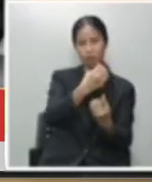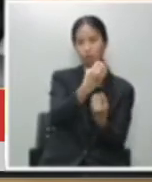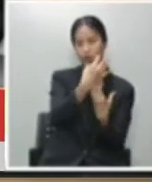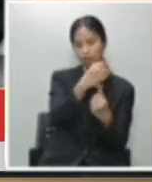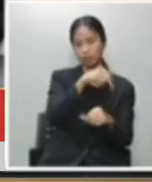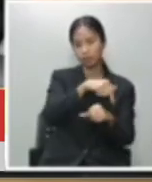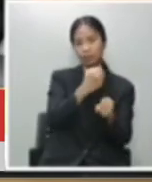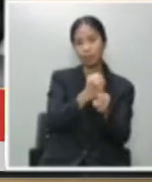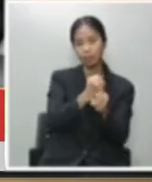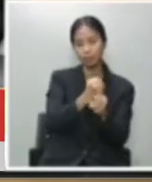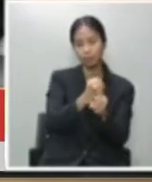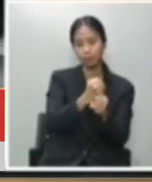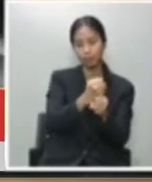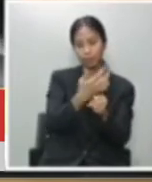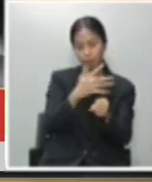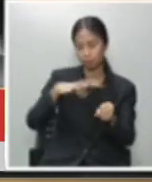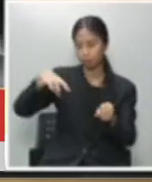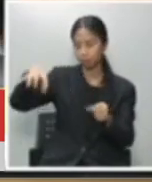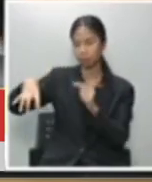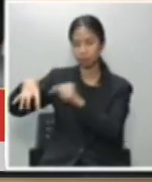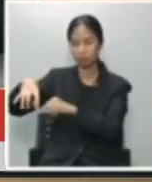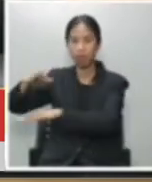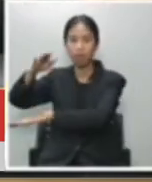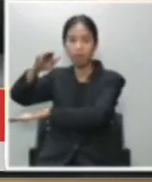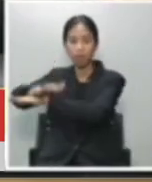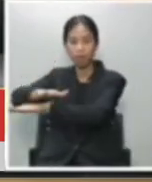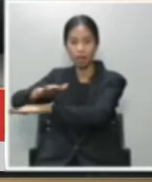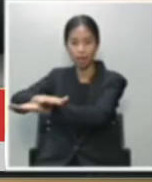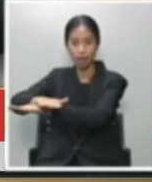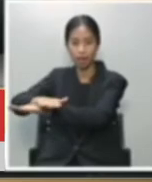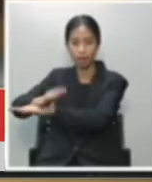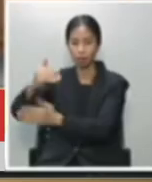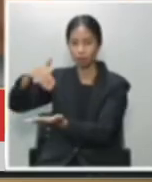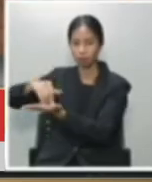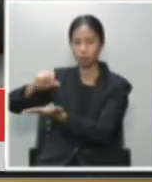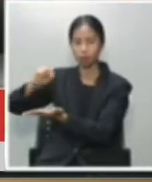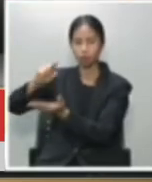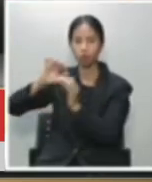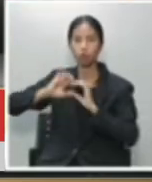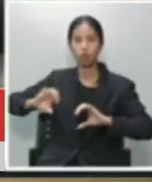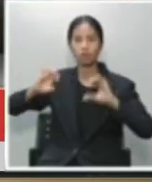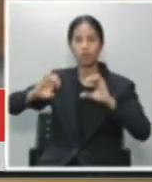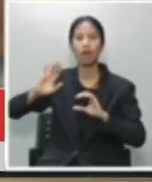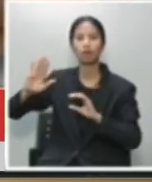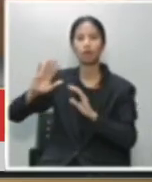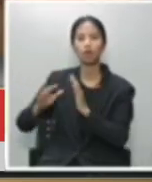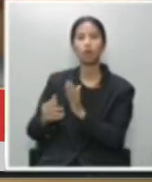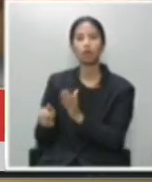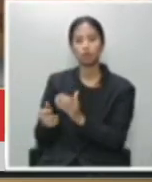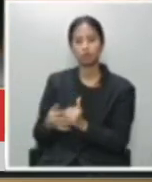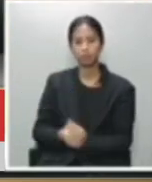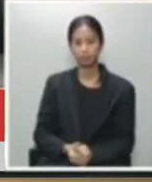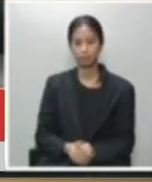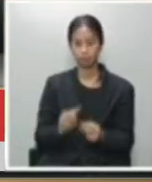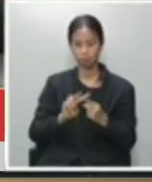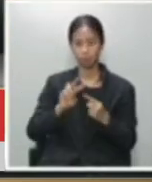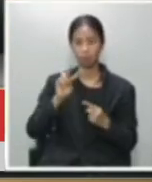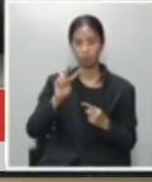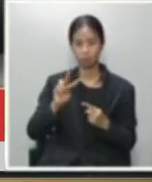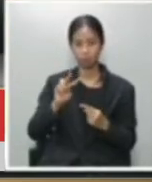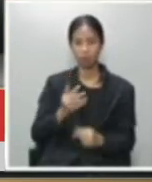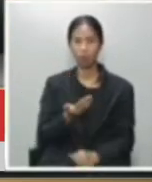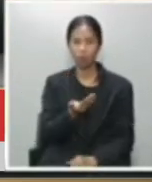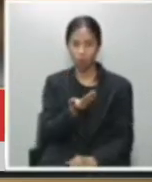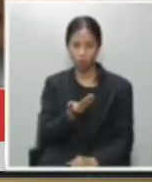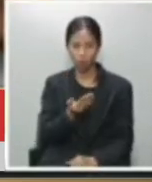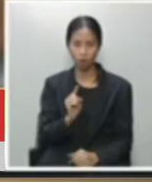ภอดอนมะแดงจุดที่2คือแยกเข้าศูนย์ราชการอำเภอเหล่าสะโกกเรื่องที่2ขอให้ย